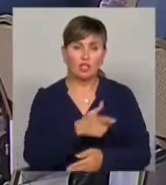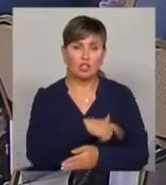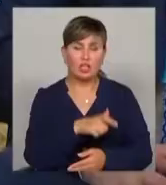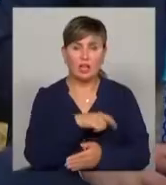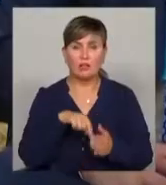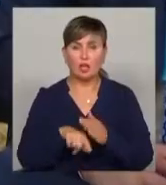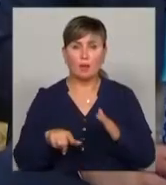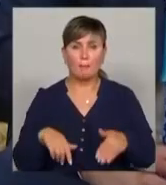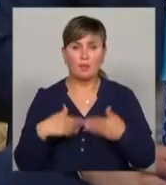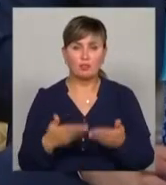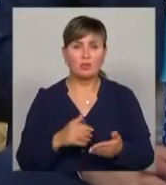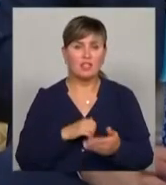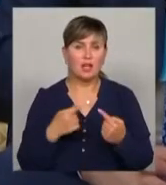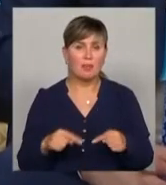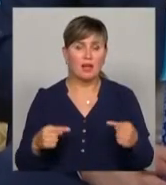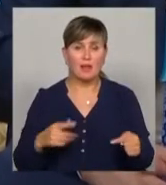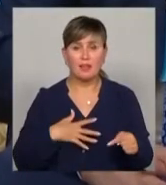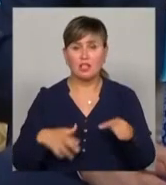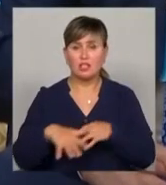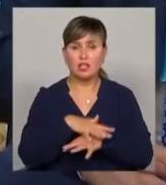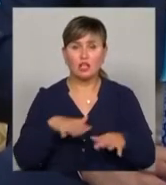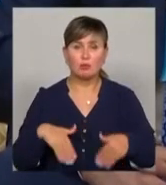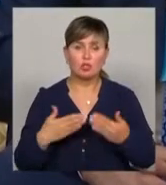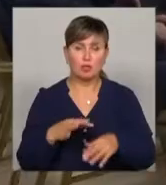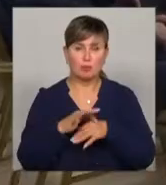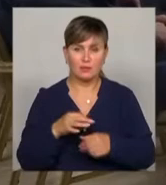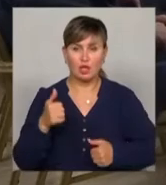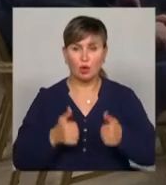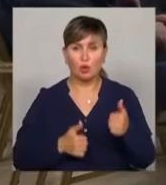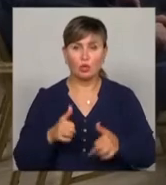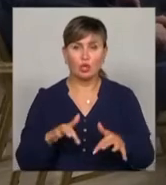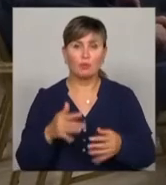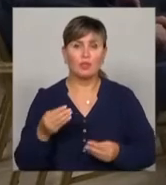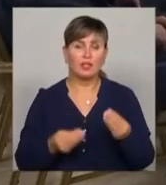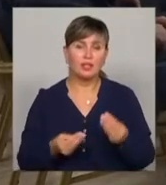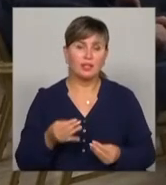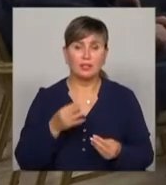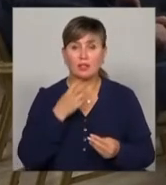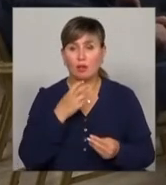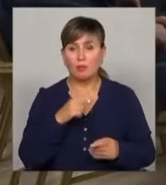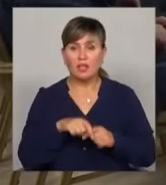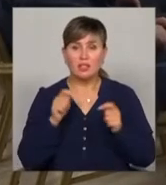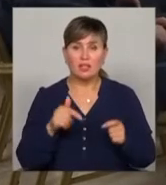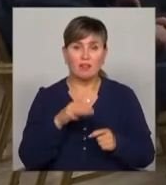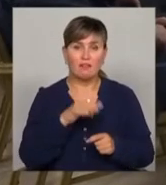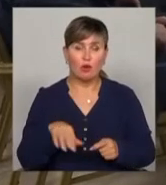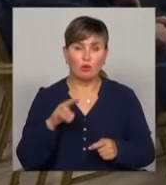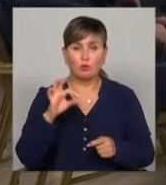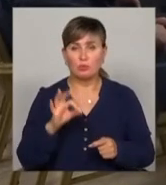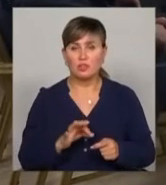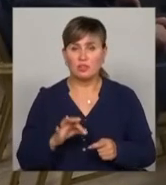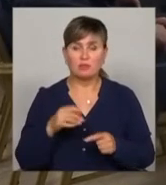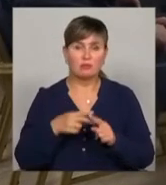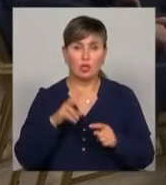Курултая поступили самые разные. В нашей стране предложили провести конкурс компьютерных игр и комиксов, создать фонд по субсидированию контента